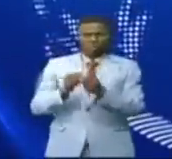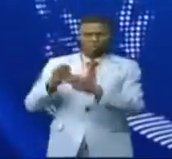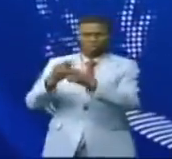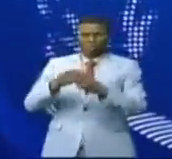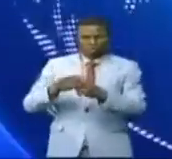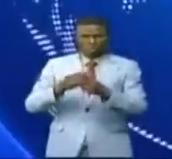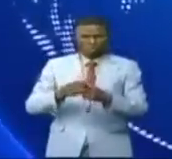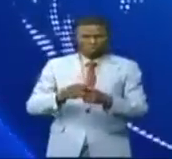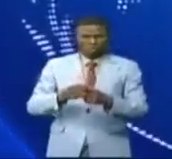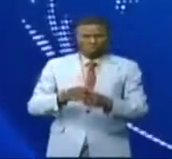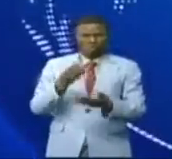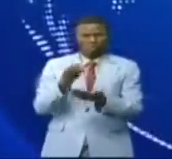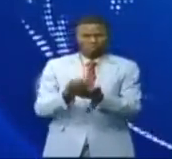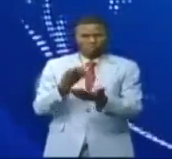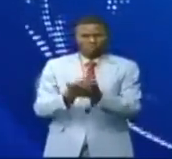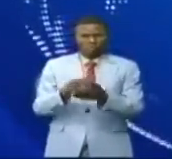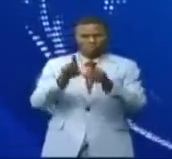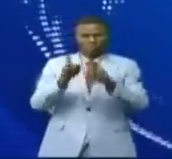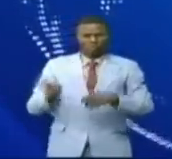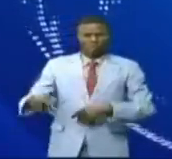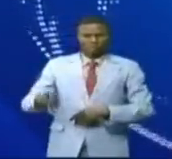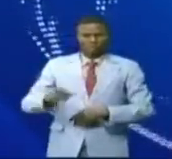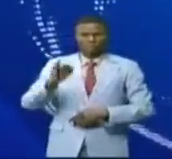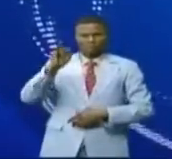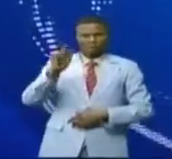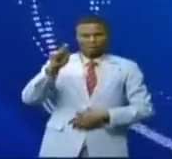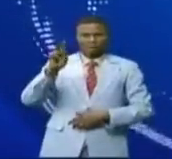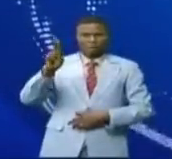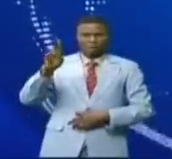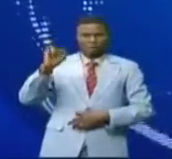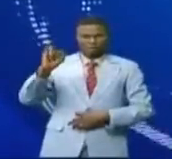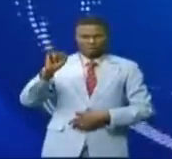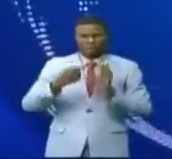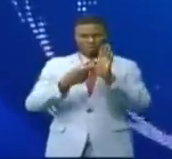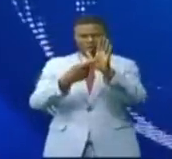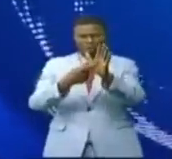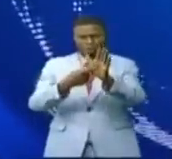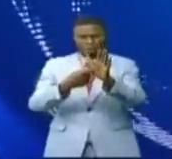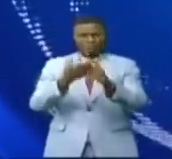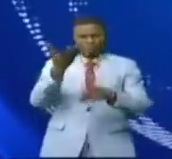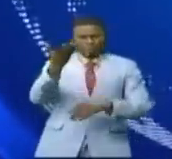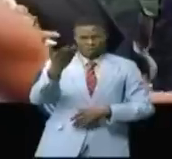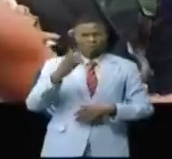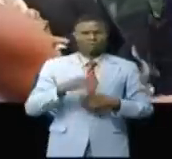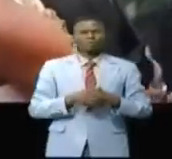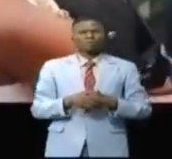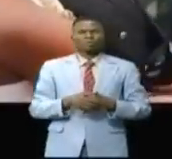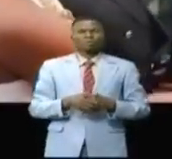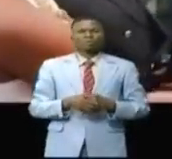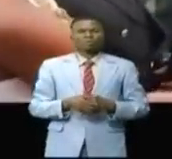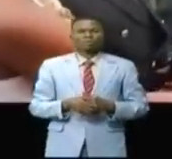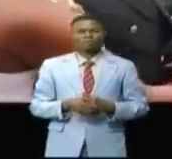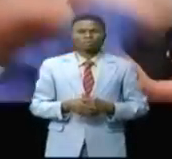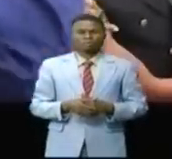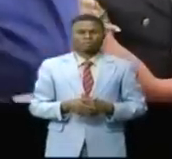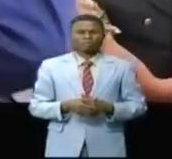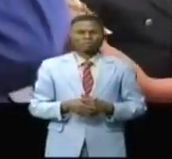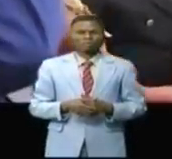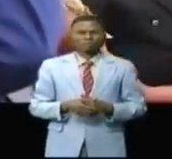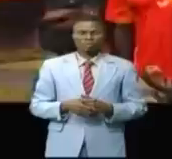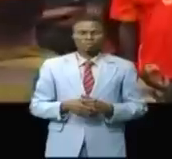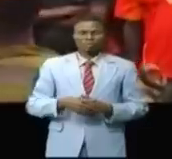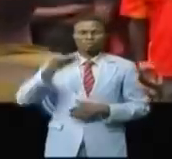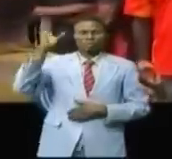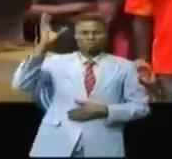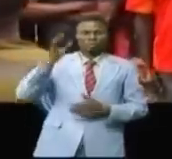économique dans la province de l'ituri nous est présenté ici dans ce reportage mouvement de la chefferie